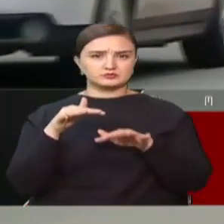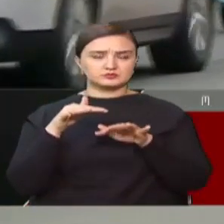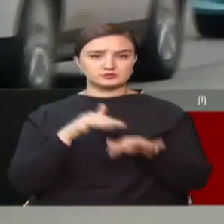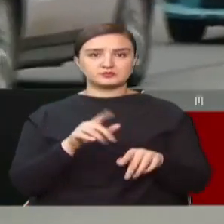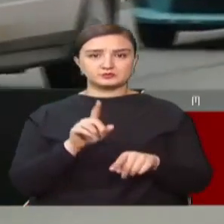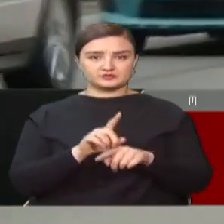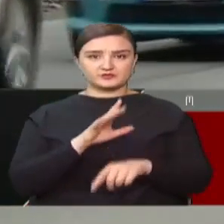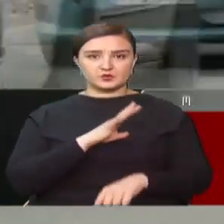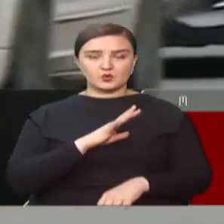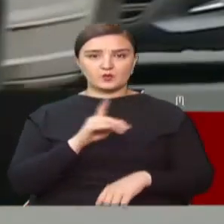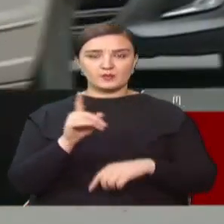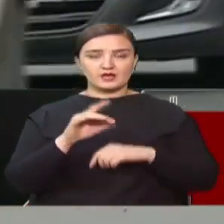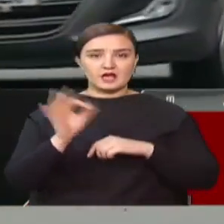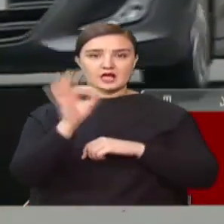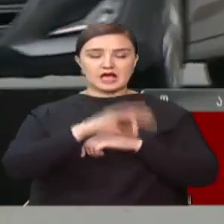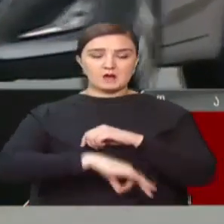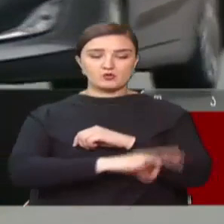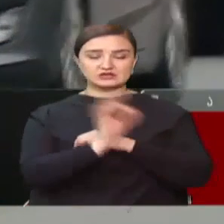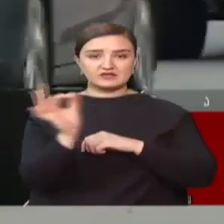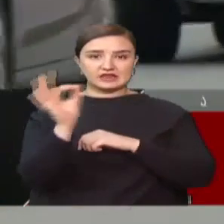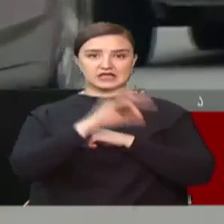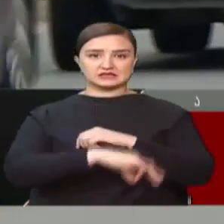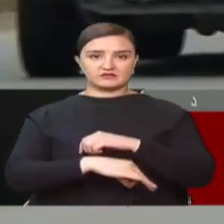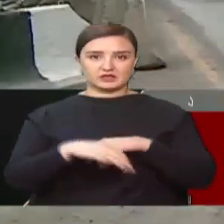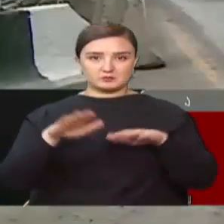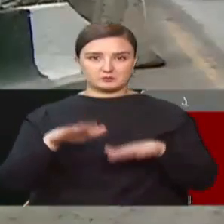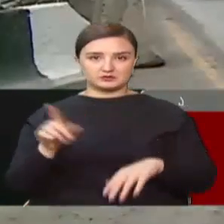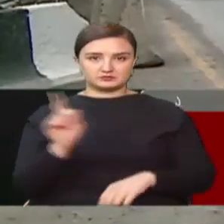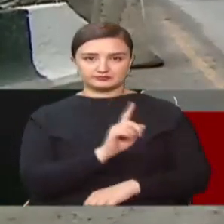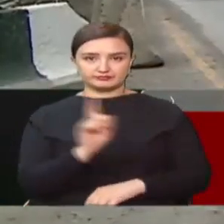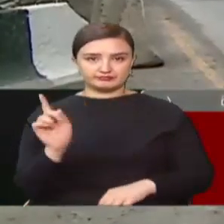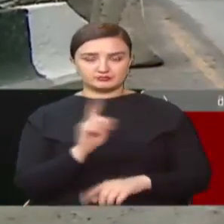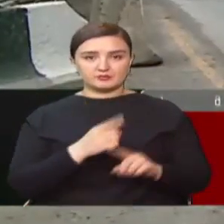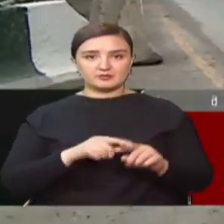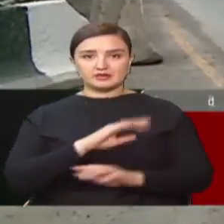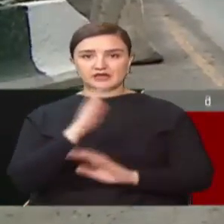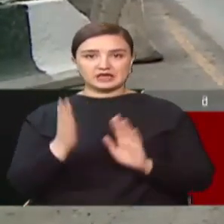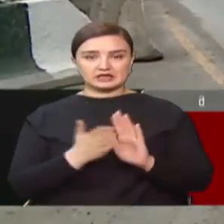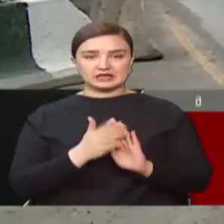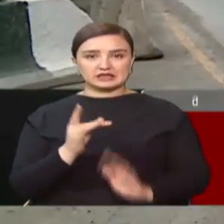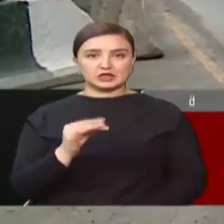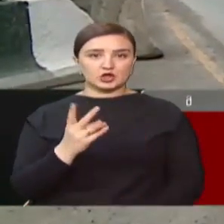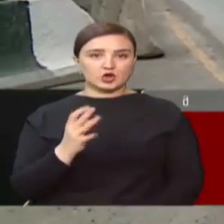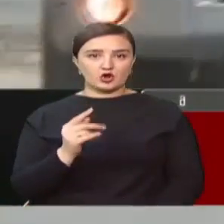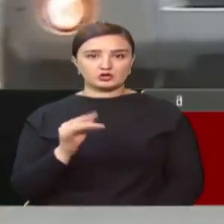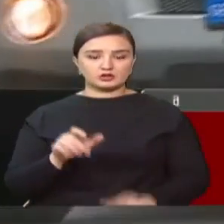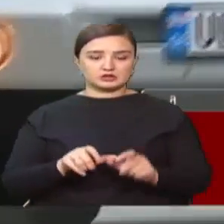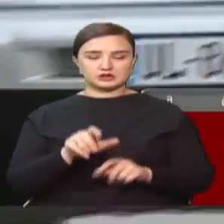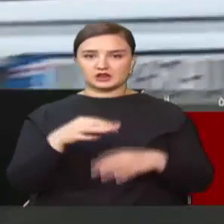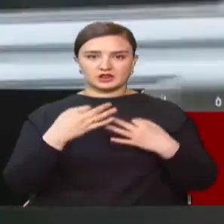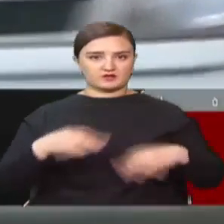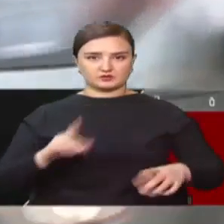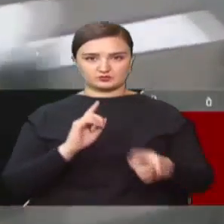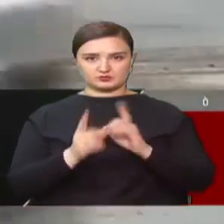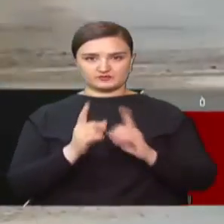აღმოსავლეთიდან დასავლეთით მიმავალ ზოლში და ამ დროისთვის როგორც გითხარით მთლიანად რიკოტის უღელტეხილზე თავისუფლად